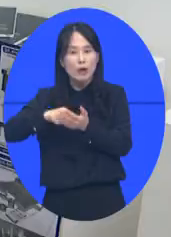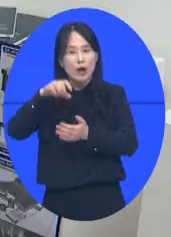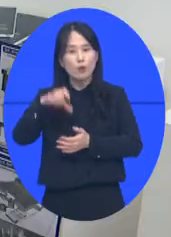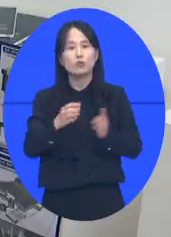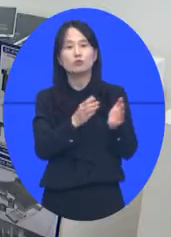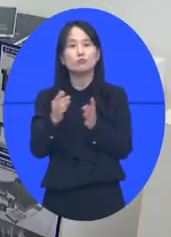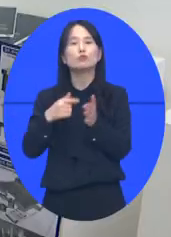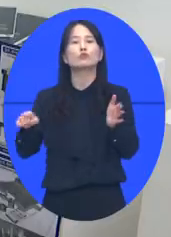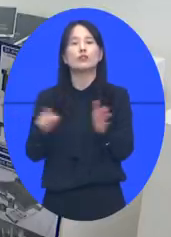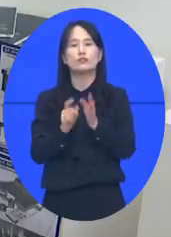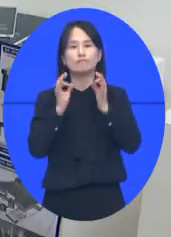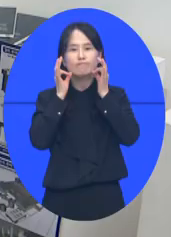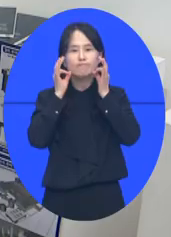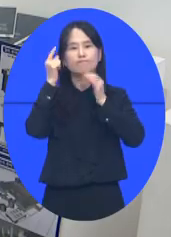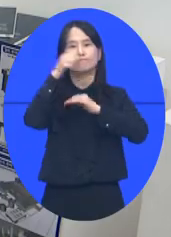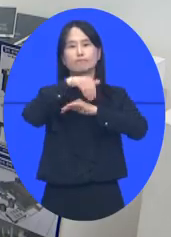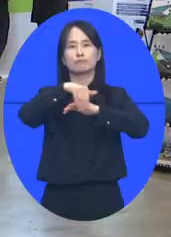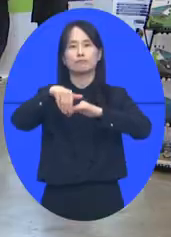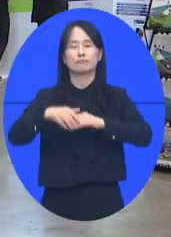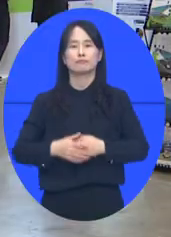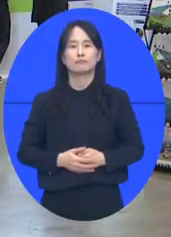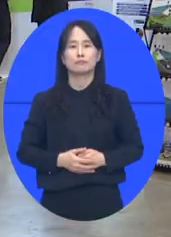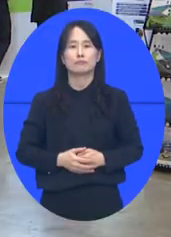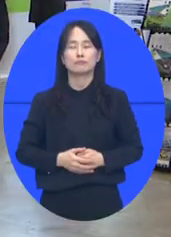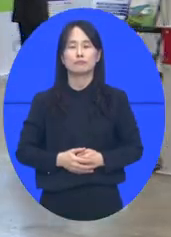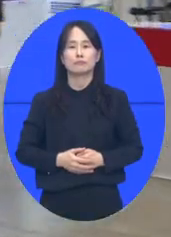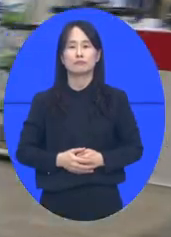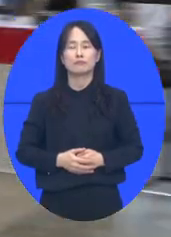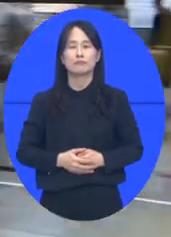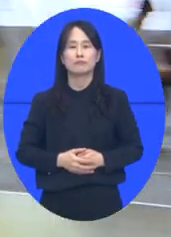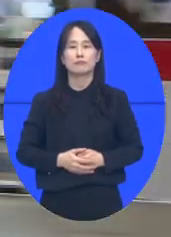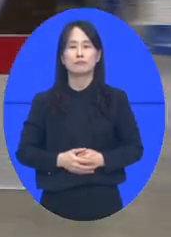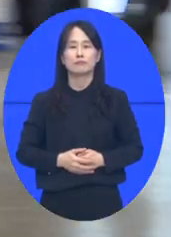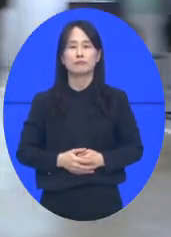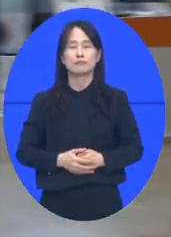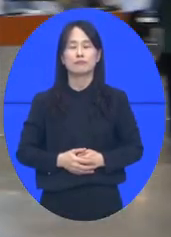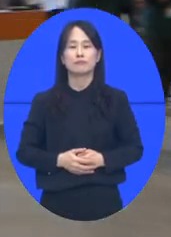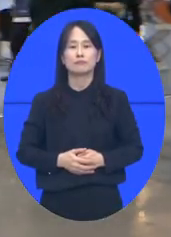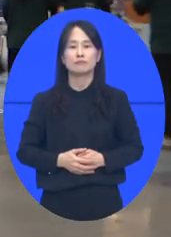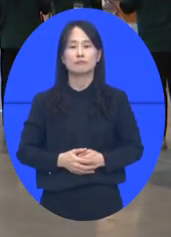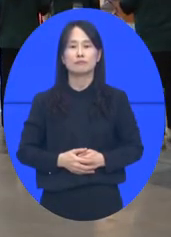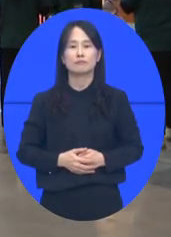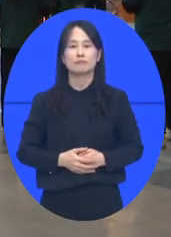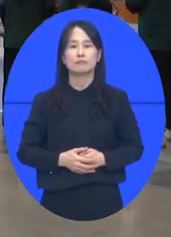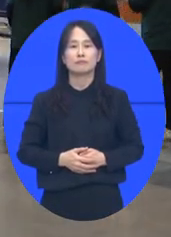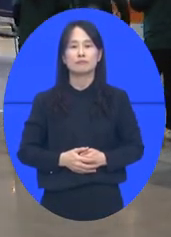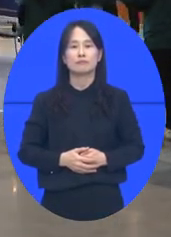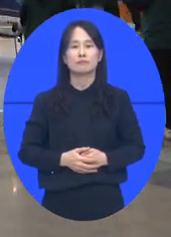자리를 마련하기 위해 노력할 예정입니다. 경기지TV 서문영입니다.